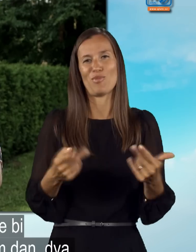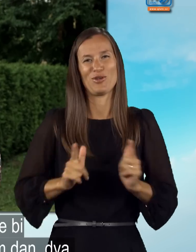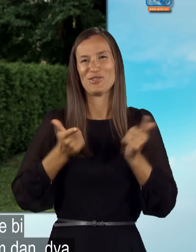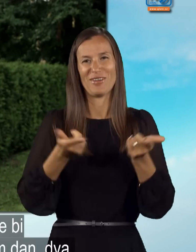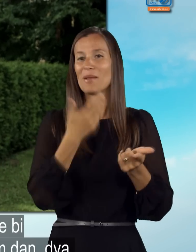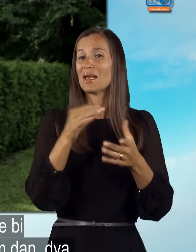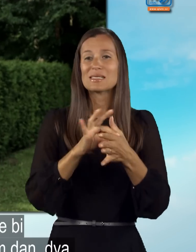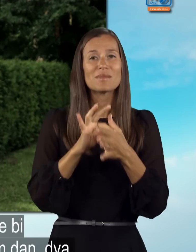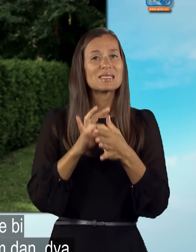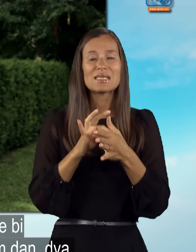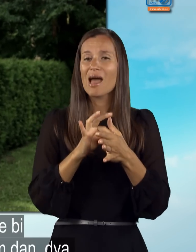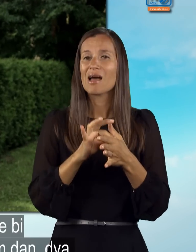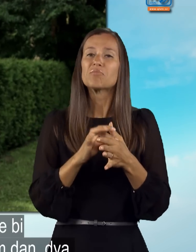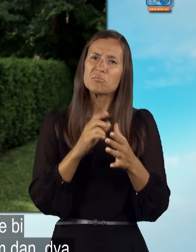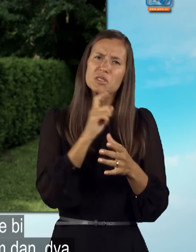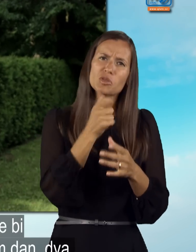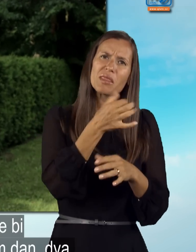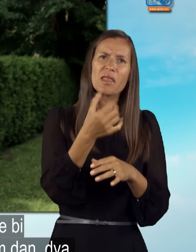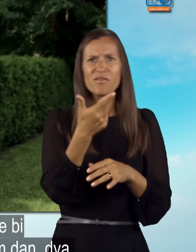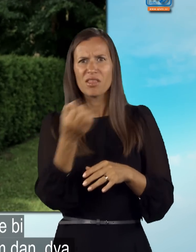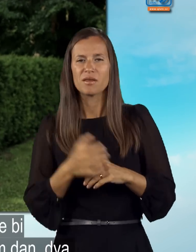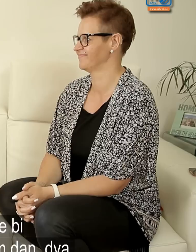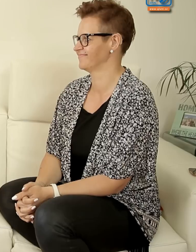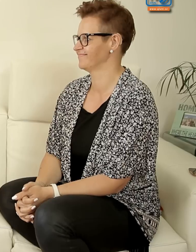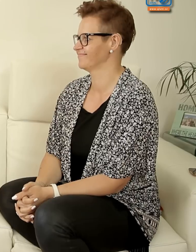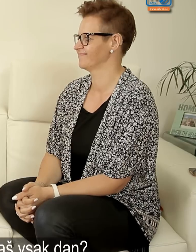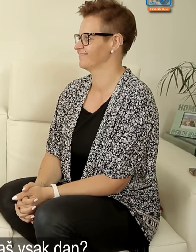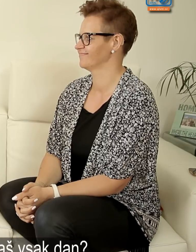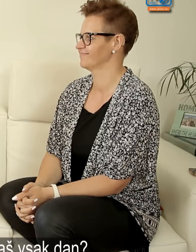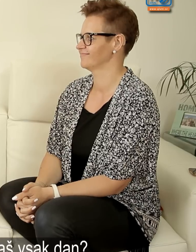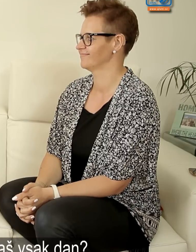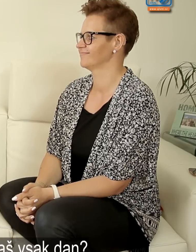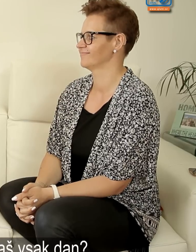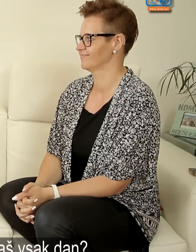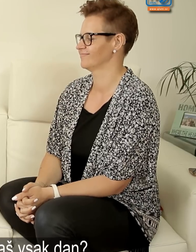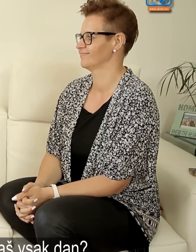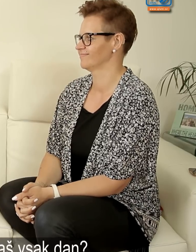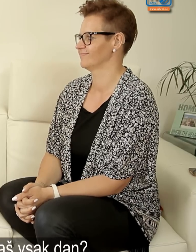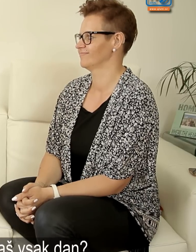mesa ziher ne bi mogel. Brez mesa zdržim dan, dva. Kaj pa kosilo?